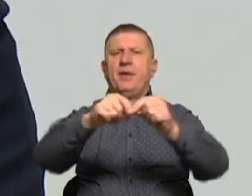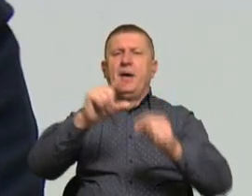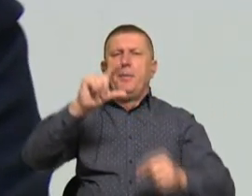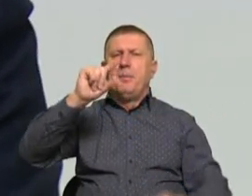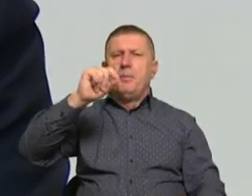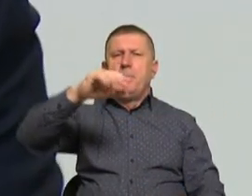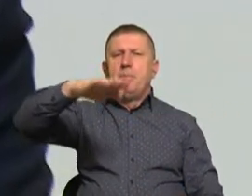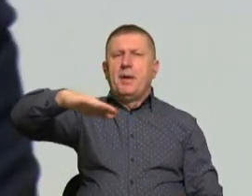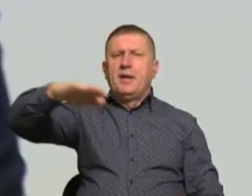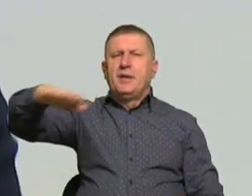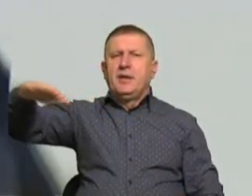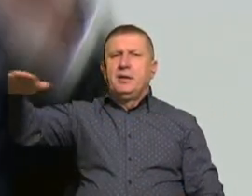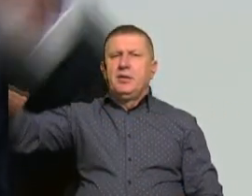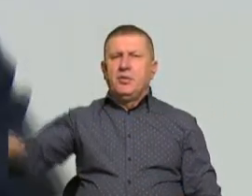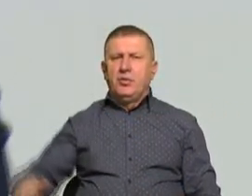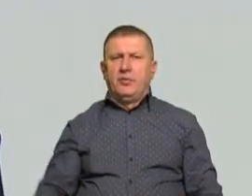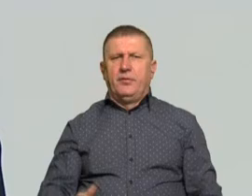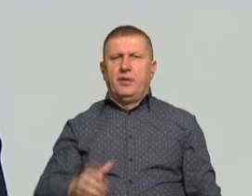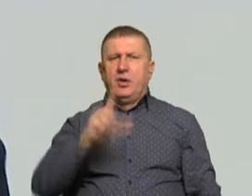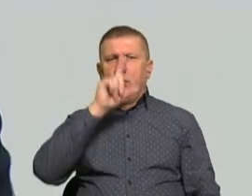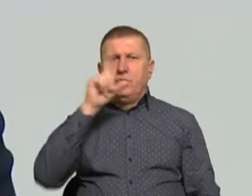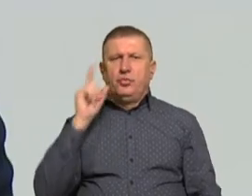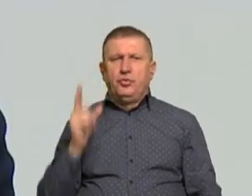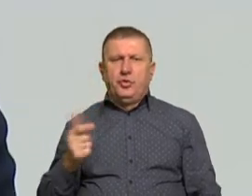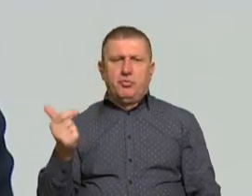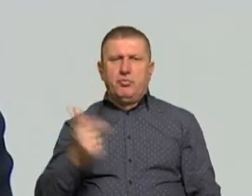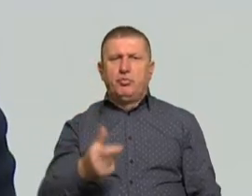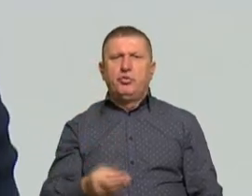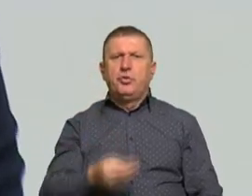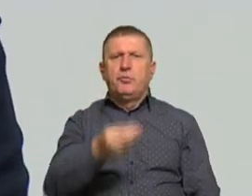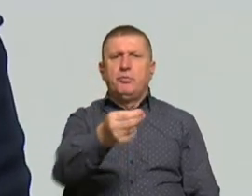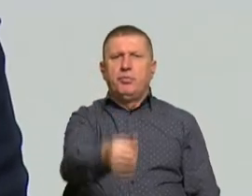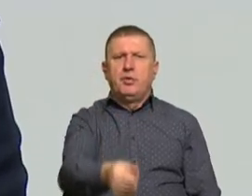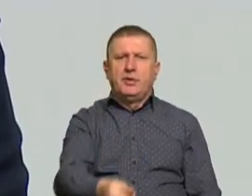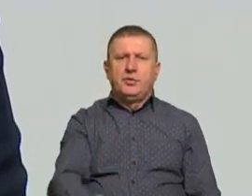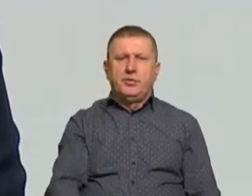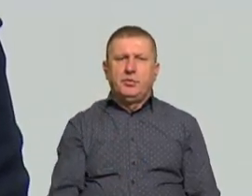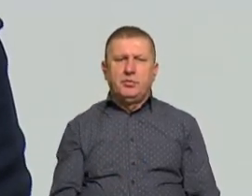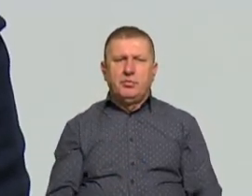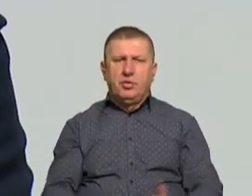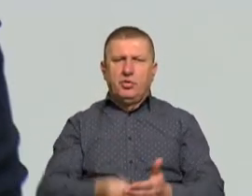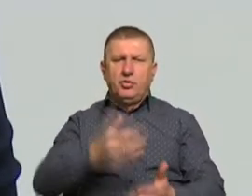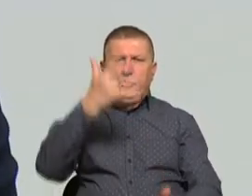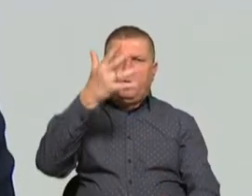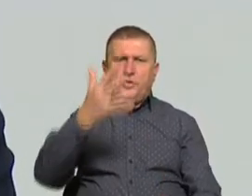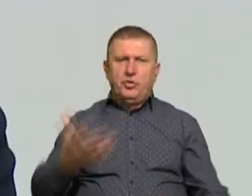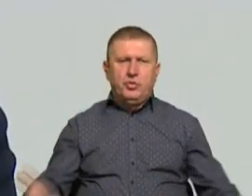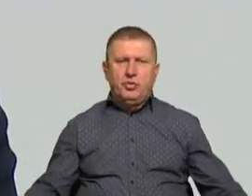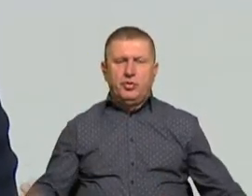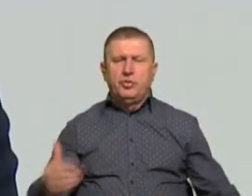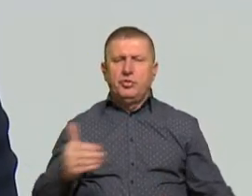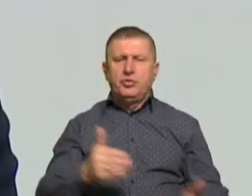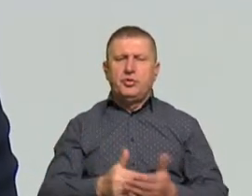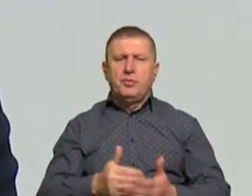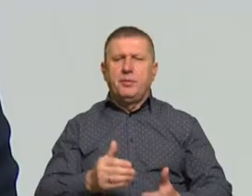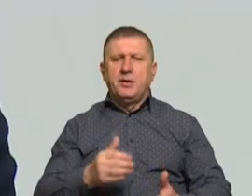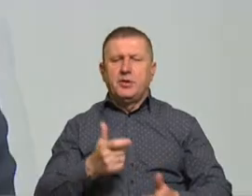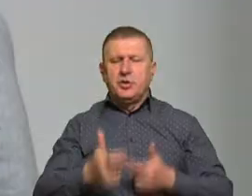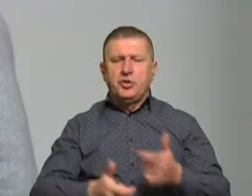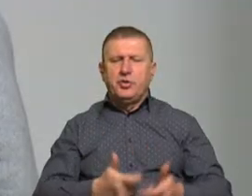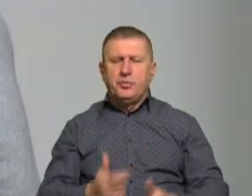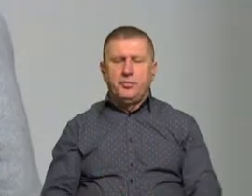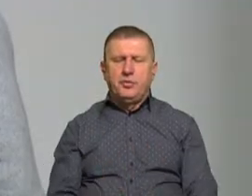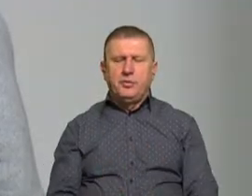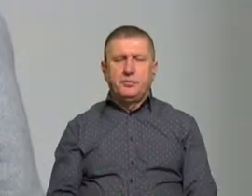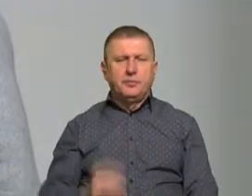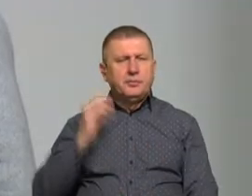tam prawie za ulicę Piastowską, z drugiej strony do osiedla Grunwaldzkiego. Jest drogo, jest niewygodnie. Trzeba coś z tym zrobić i zachęcamy, żeby